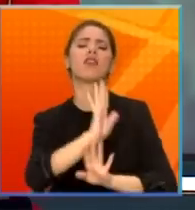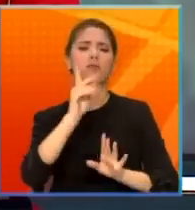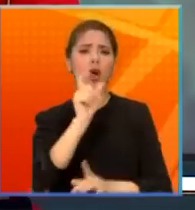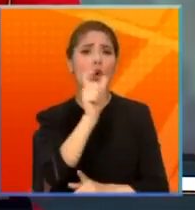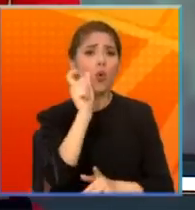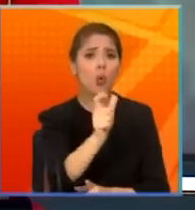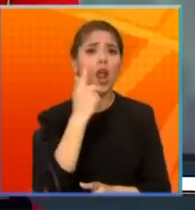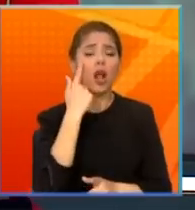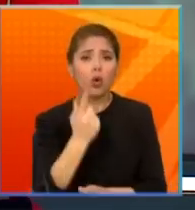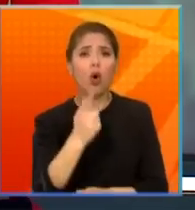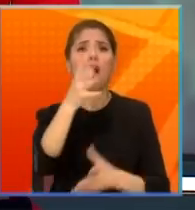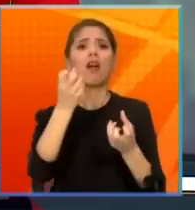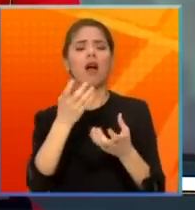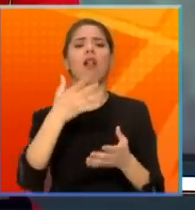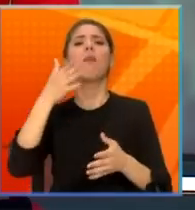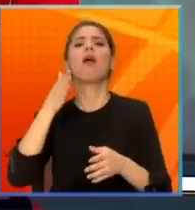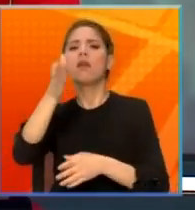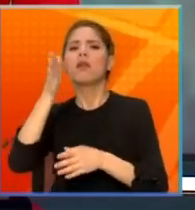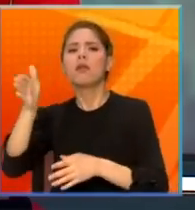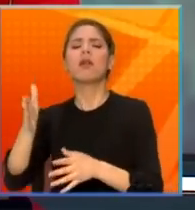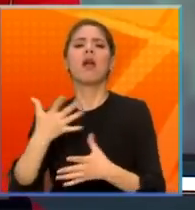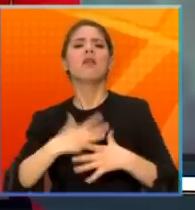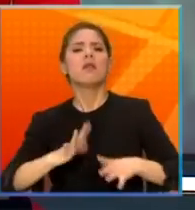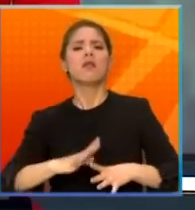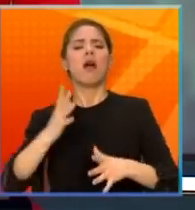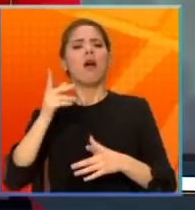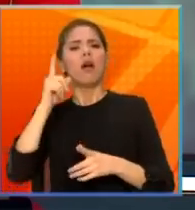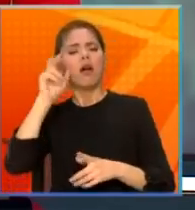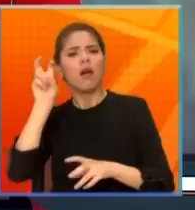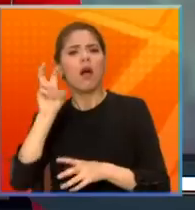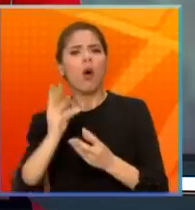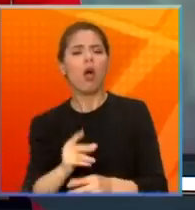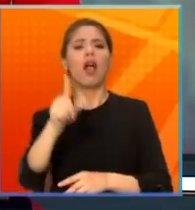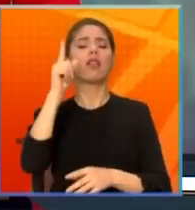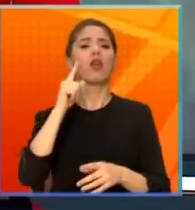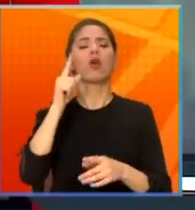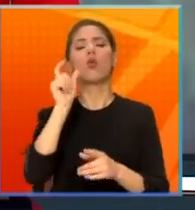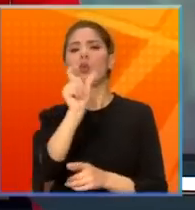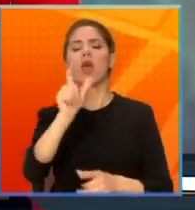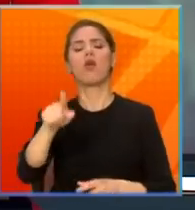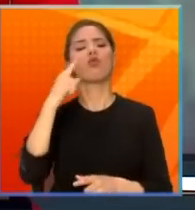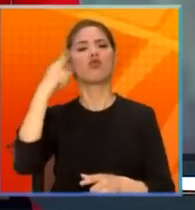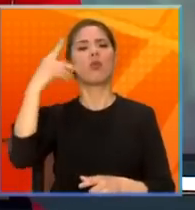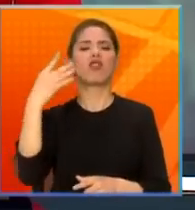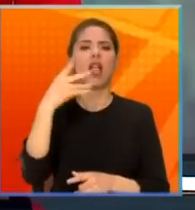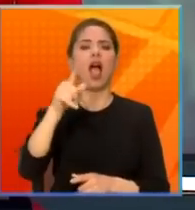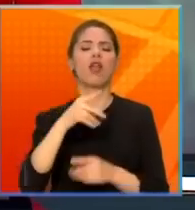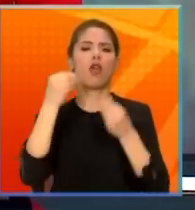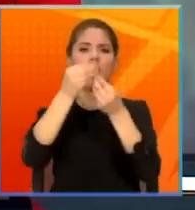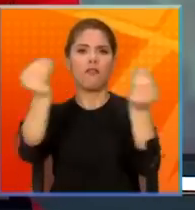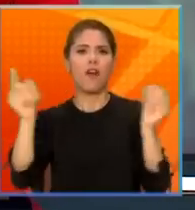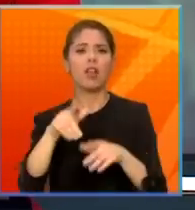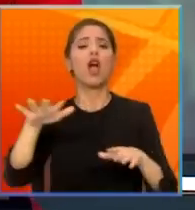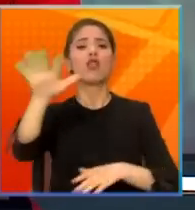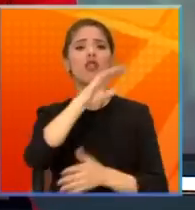çıkmayın uyarılarına rağmen kalabalıklara karışmakta ısrar edenlere bir uyarı da Başkan Erdoğan'dan geldi bugün. Erdoğan